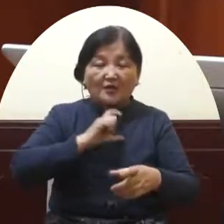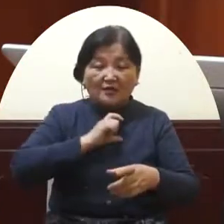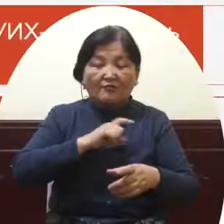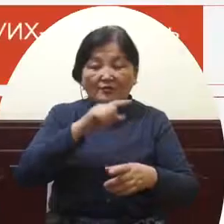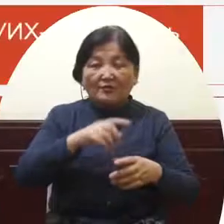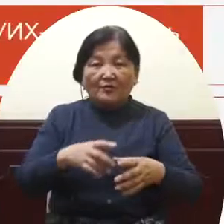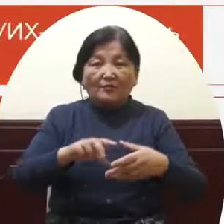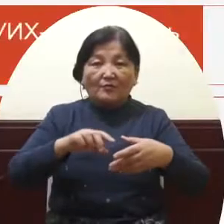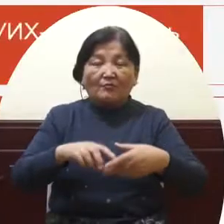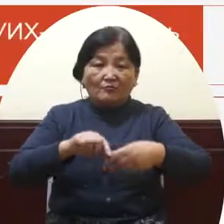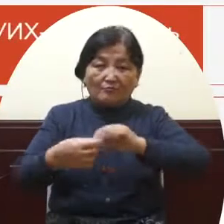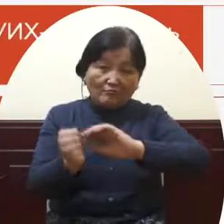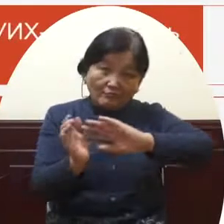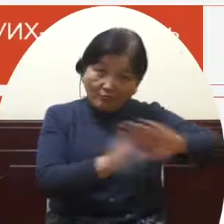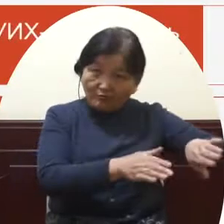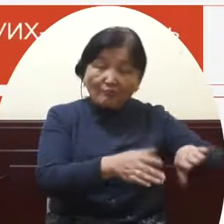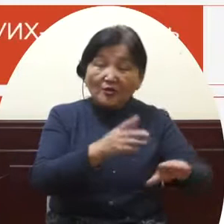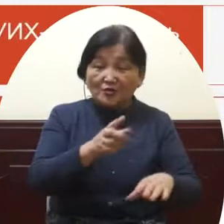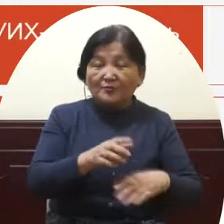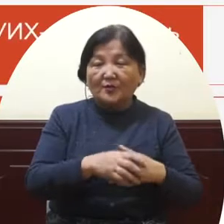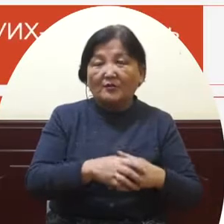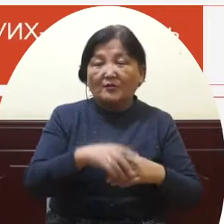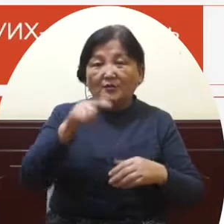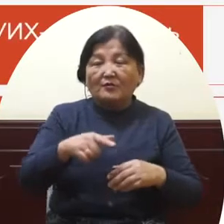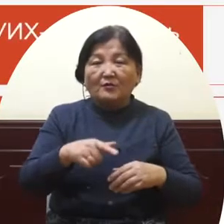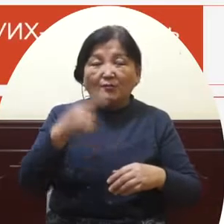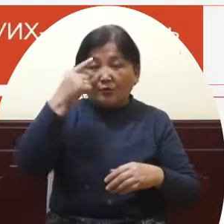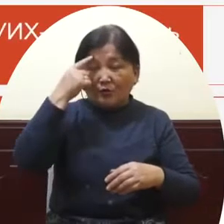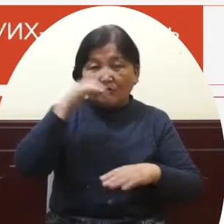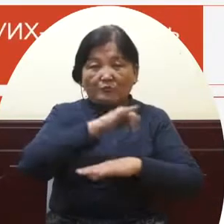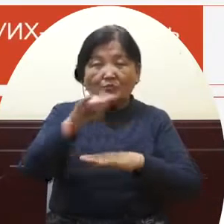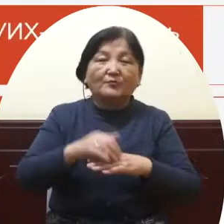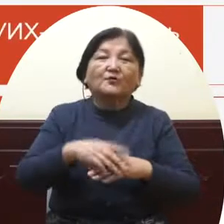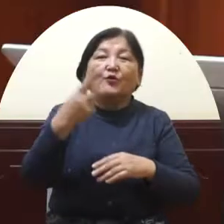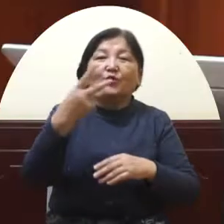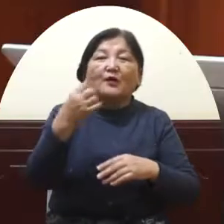2017 онд гадаад байгаа иргэд ерөнхийлөгчийн сонгуульд оролцсон.